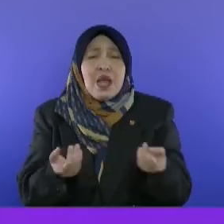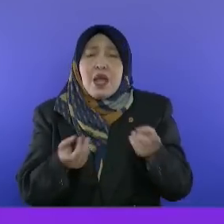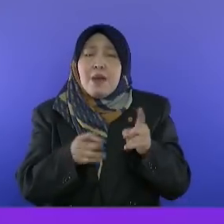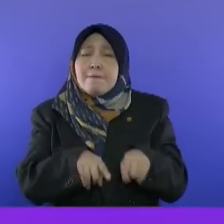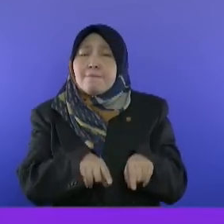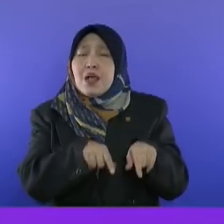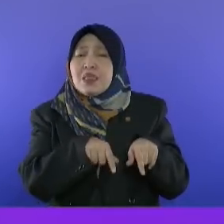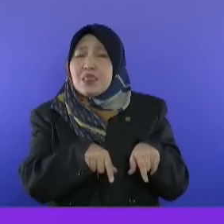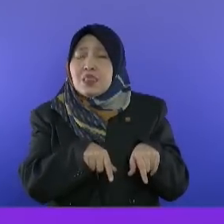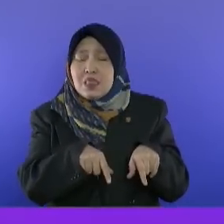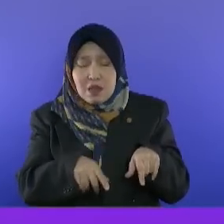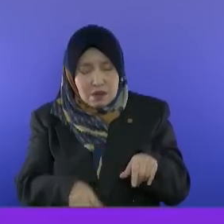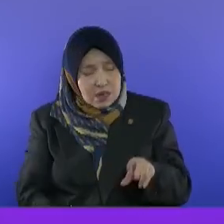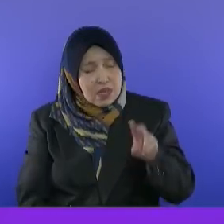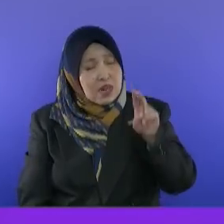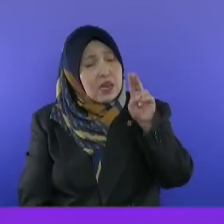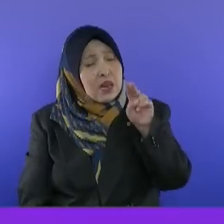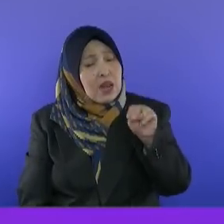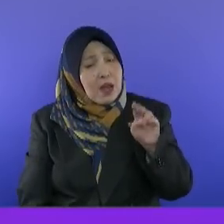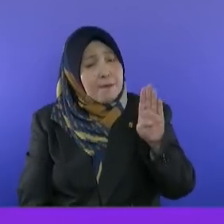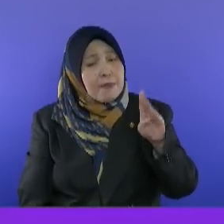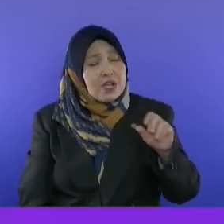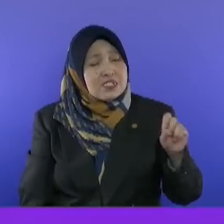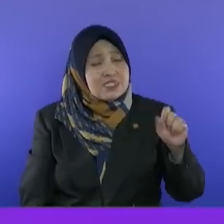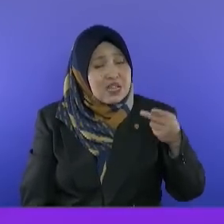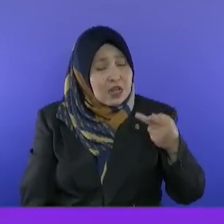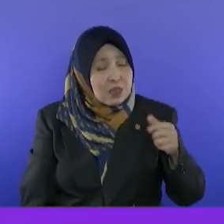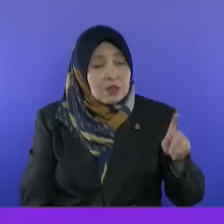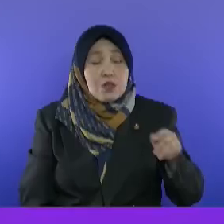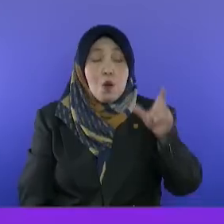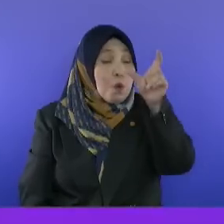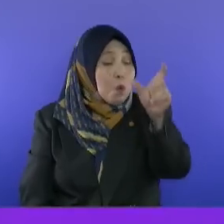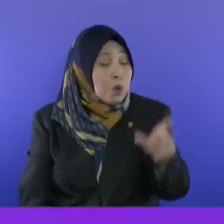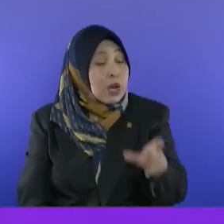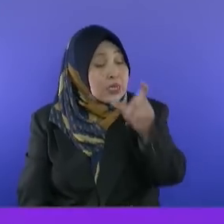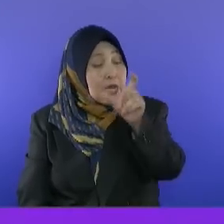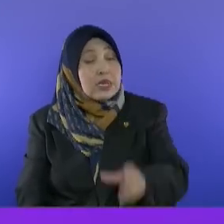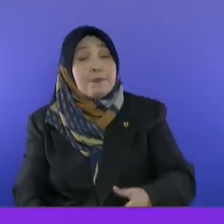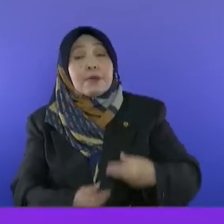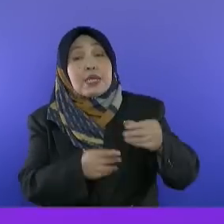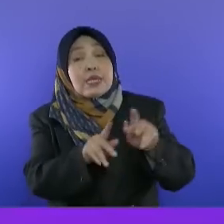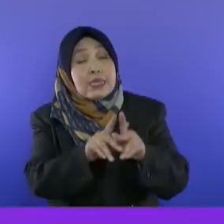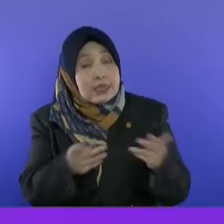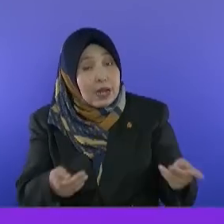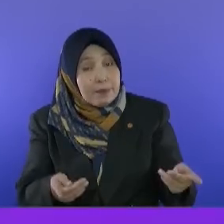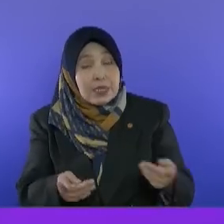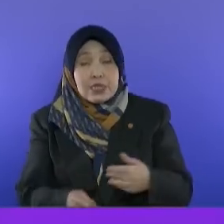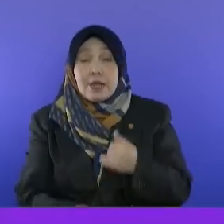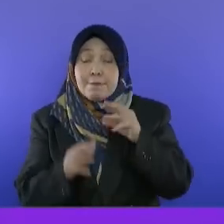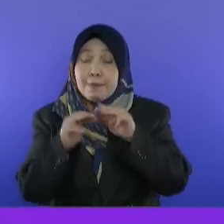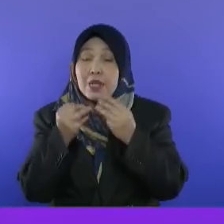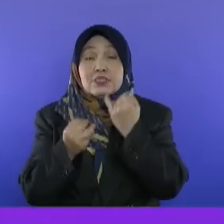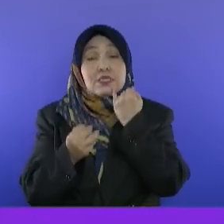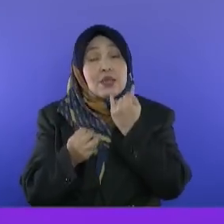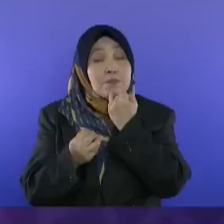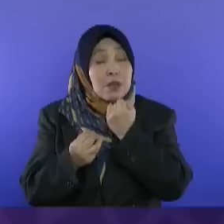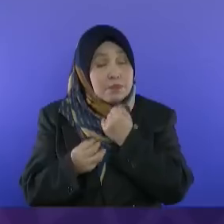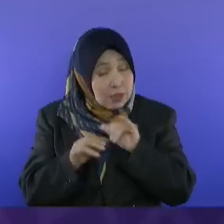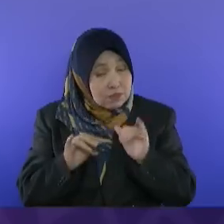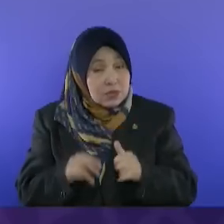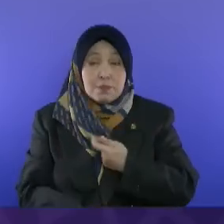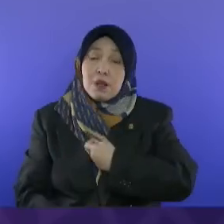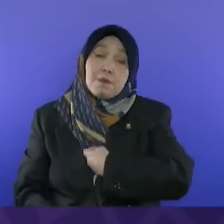nambah nabasari hukum Minal ladzina utul kitab orang-orang yang diberi kitab ini yaitu Bani Israil dia juga